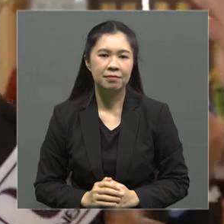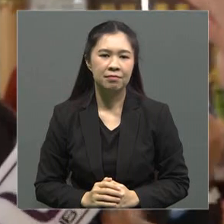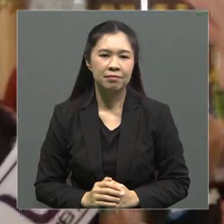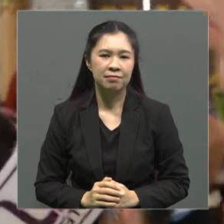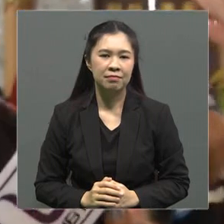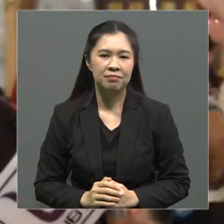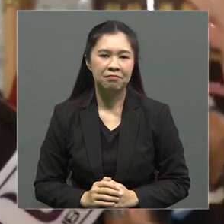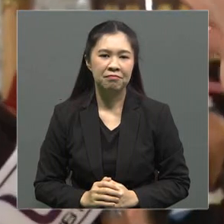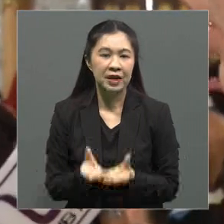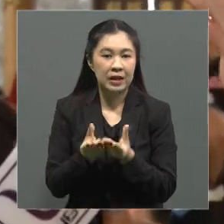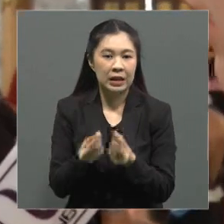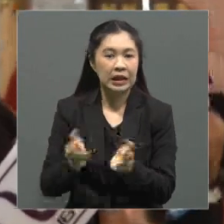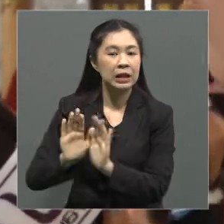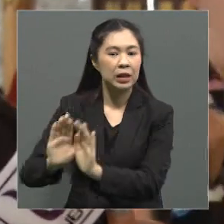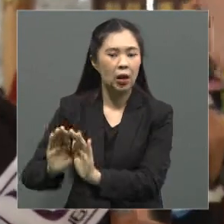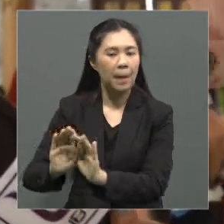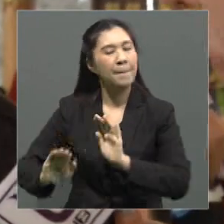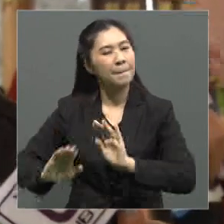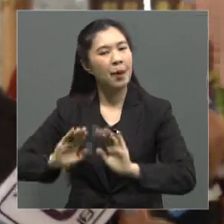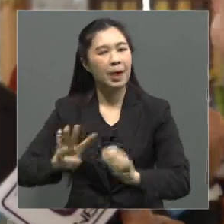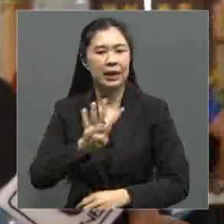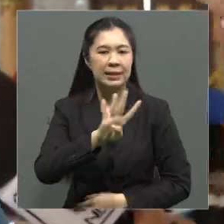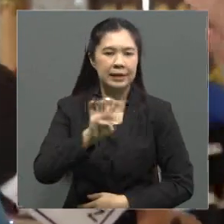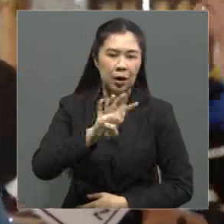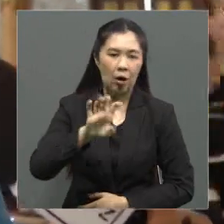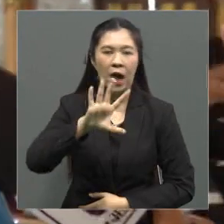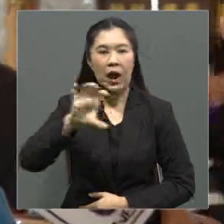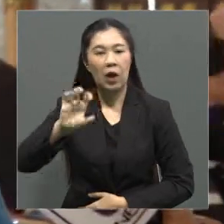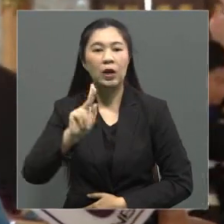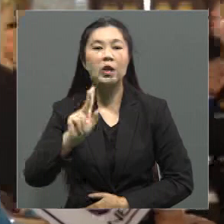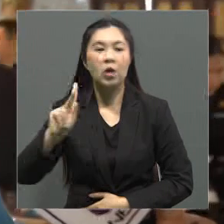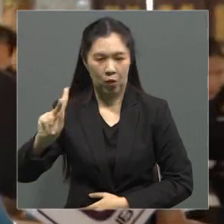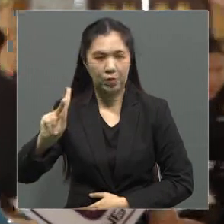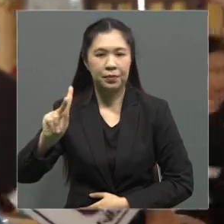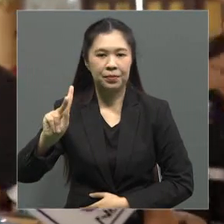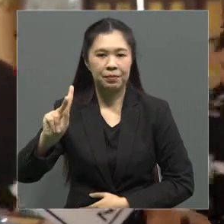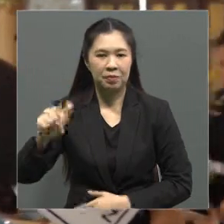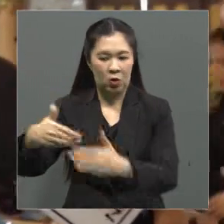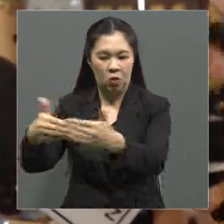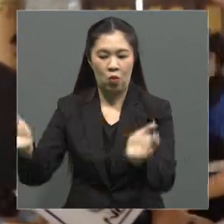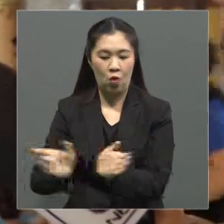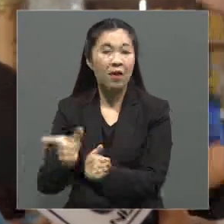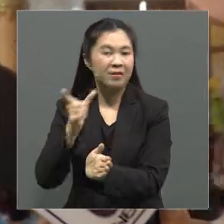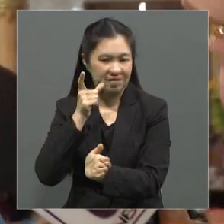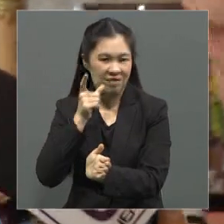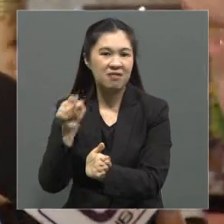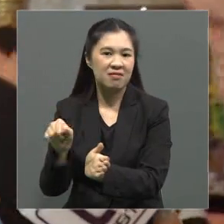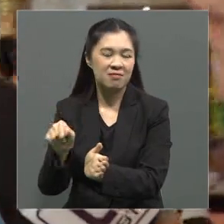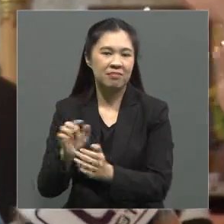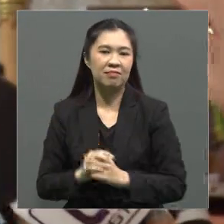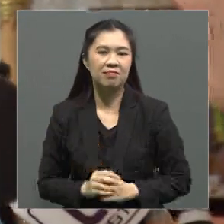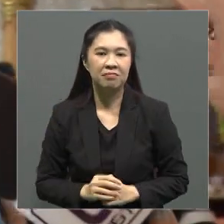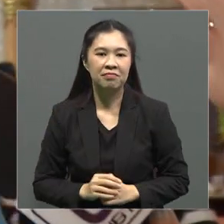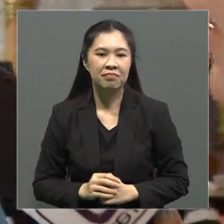ประมาณน่าจะ 4500กล 4500กลต่อหลุม 4500กกสำหรับหลุมใหญ่นะอำนาจทำลายล้างนี่ต้อง